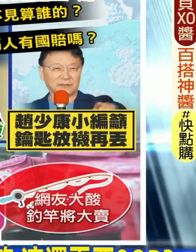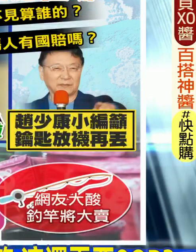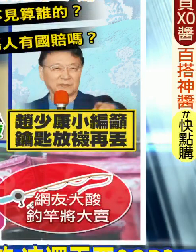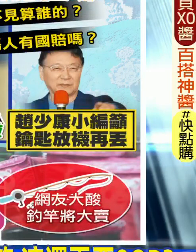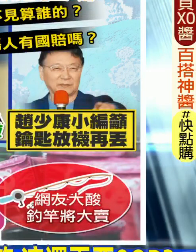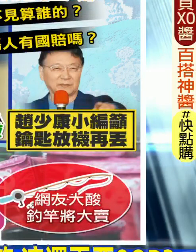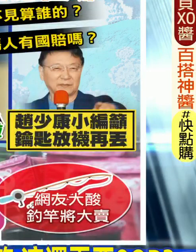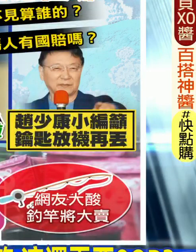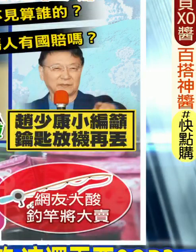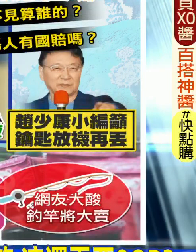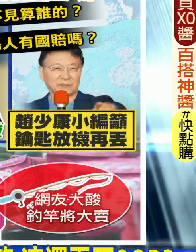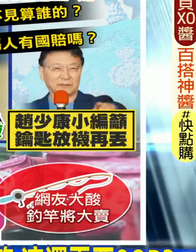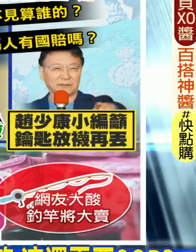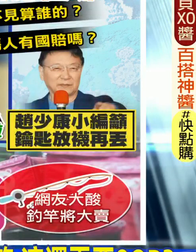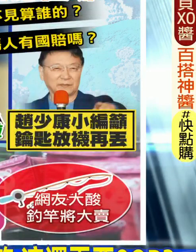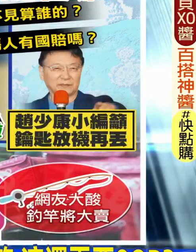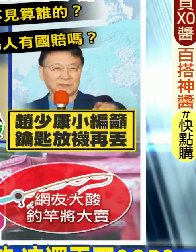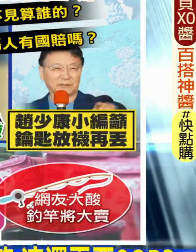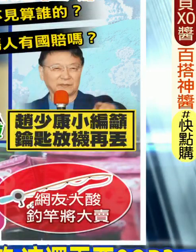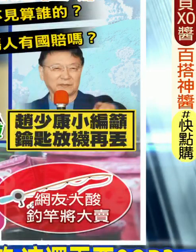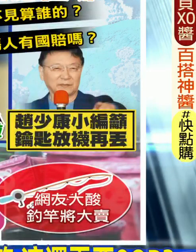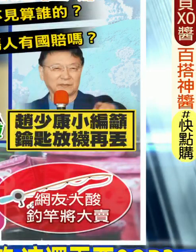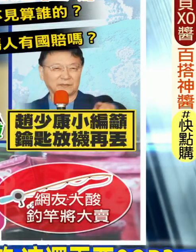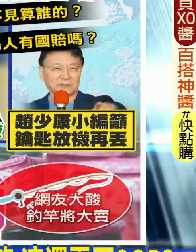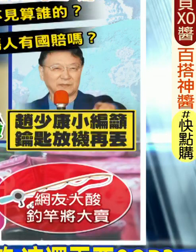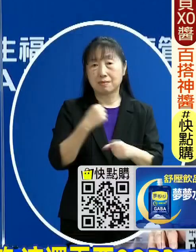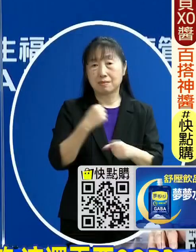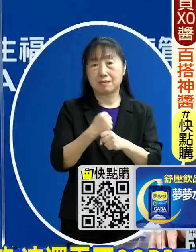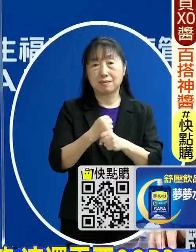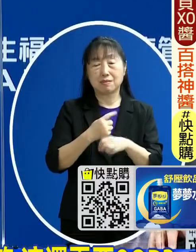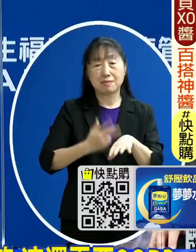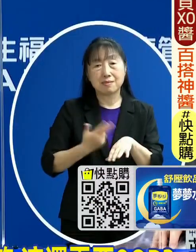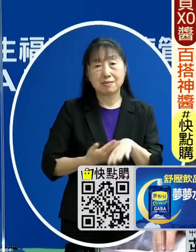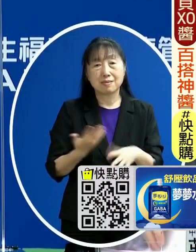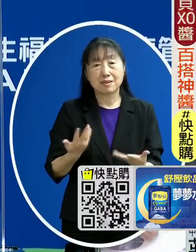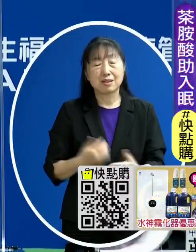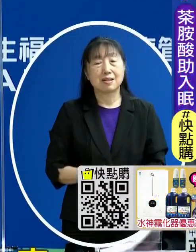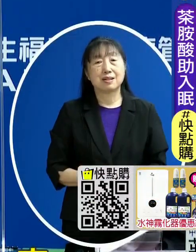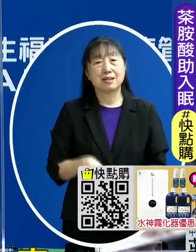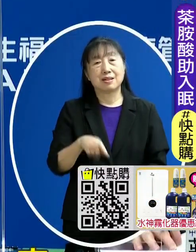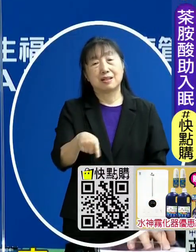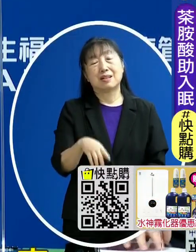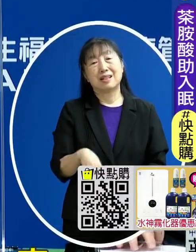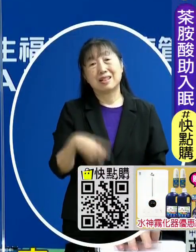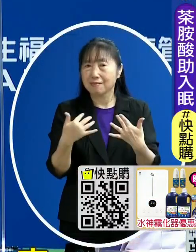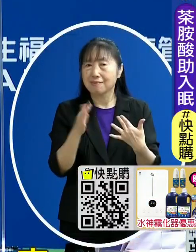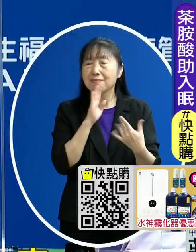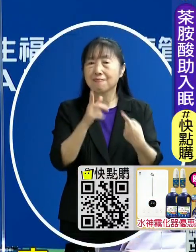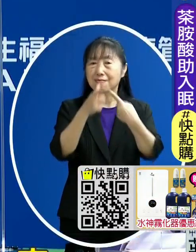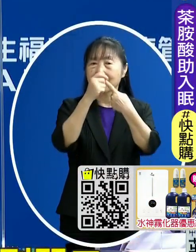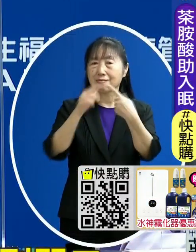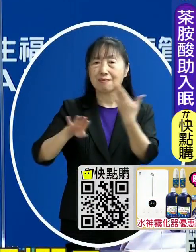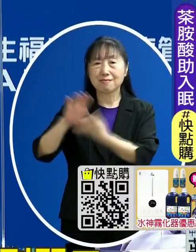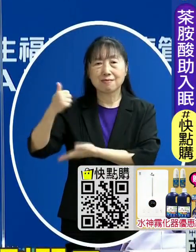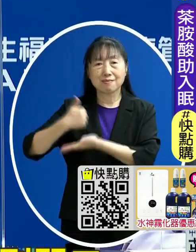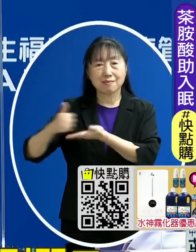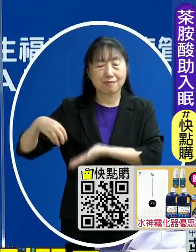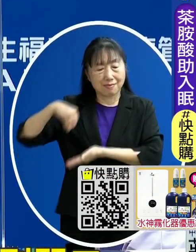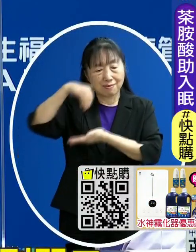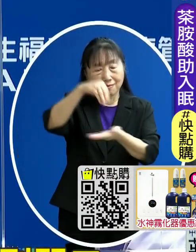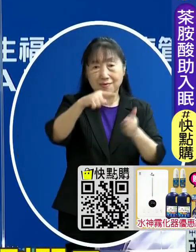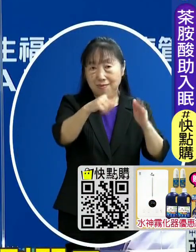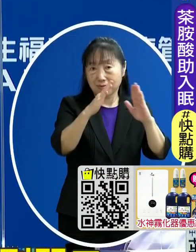天再问陈时中回说，这个需要 SOP 吗？ 这个事情就还要 SOP， 来外送也要送到家